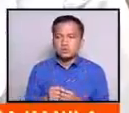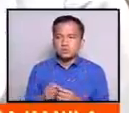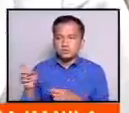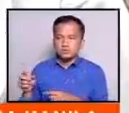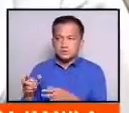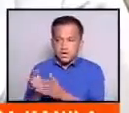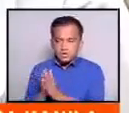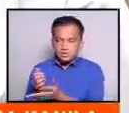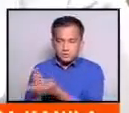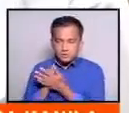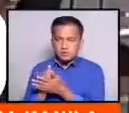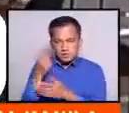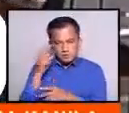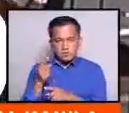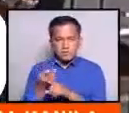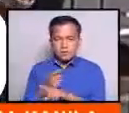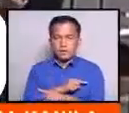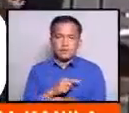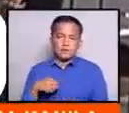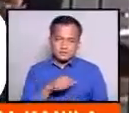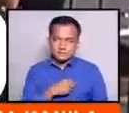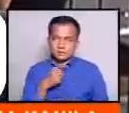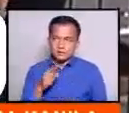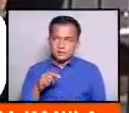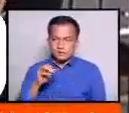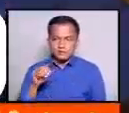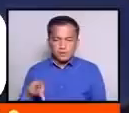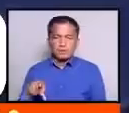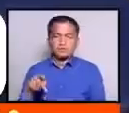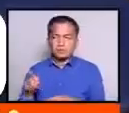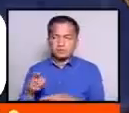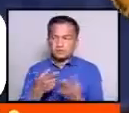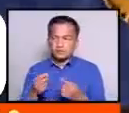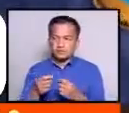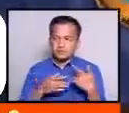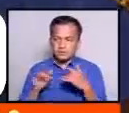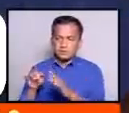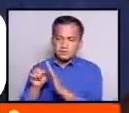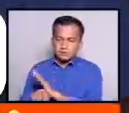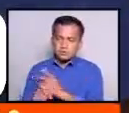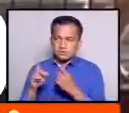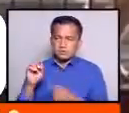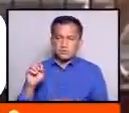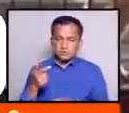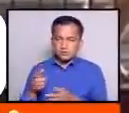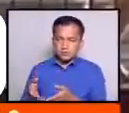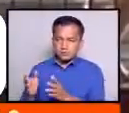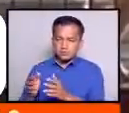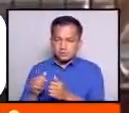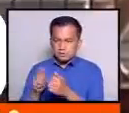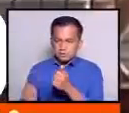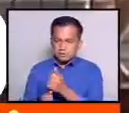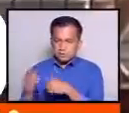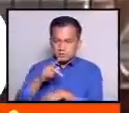That's when they asked for help from us. Kinumpirma ng MAP na nagsasagawa sila ng mercy killing sa mga aso. Pinapayagan ito sa ilalim